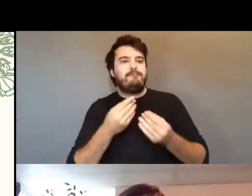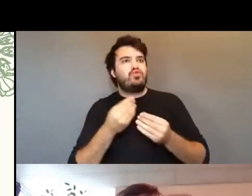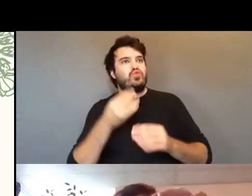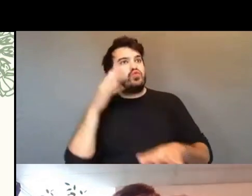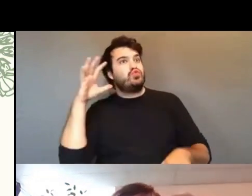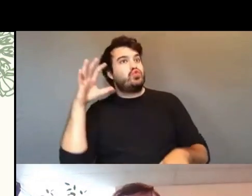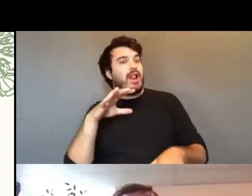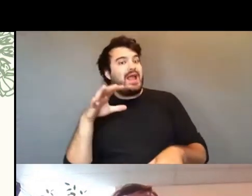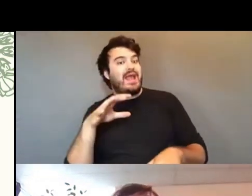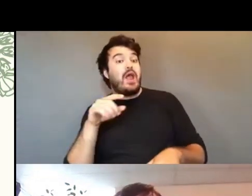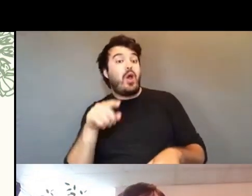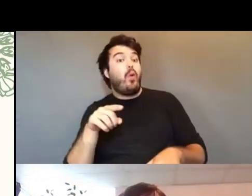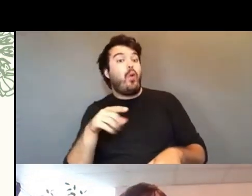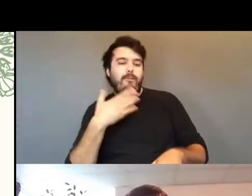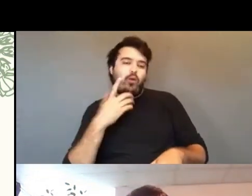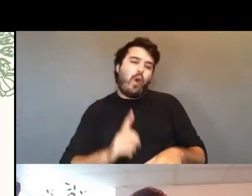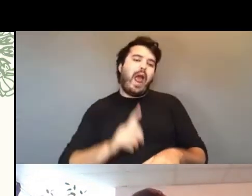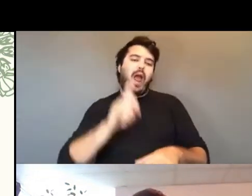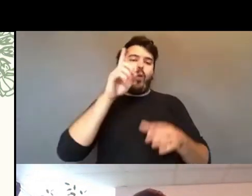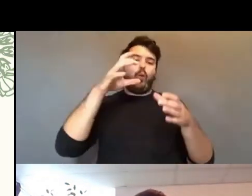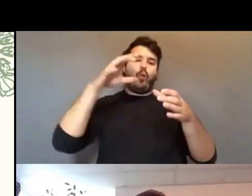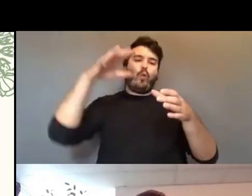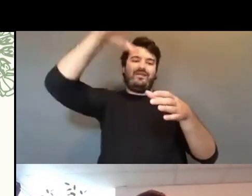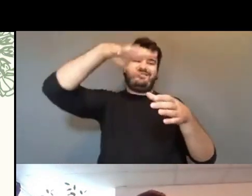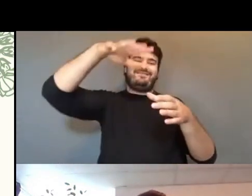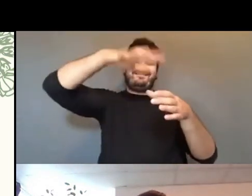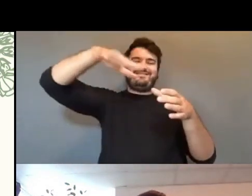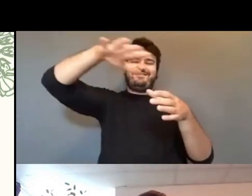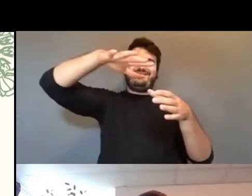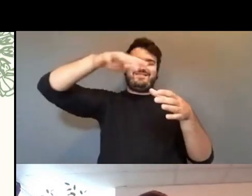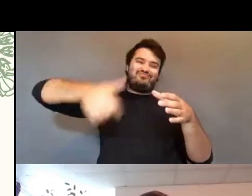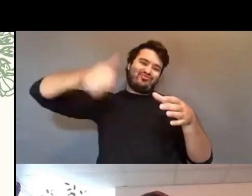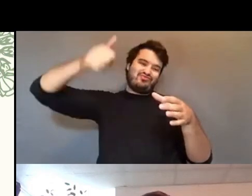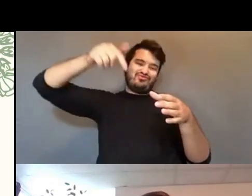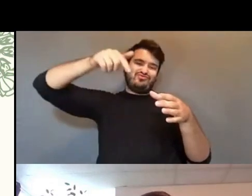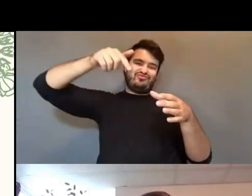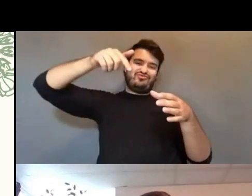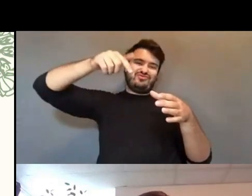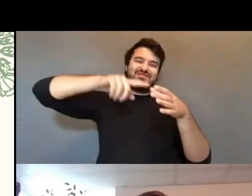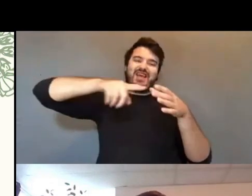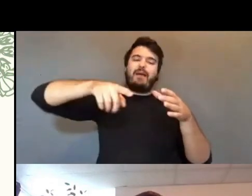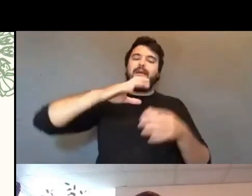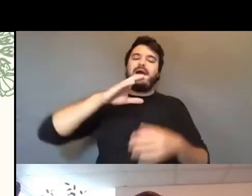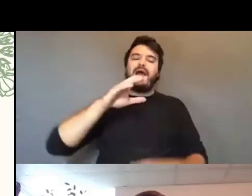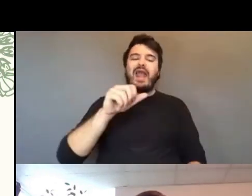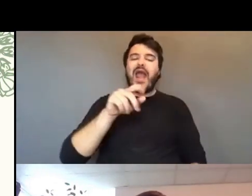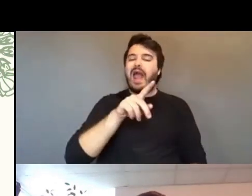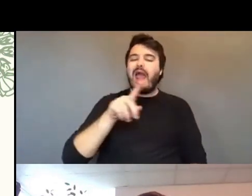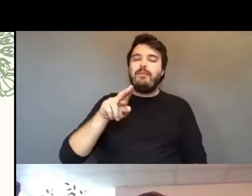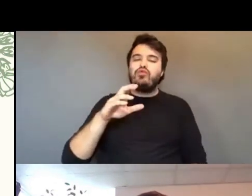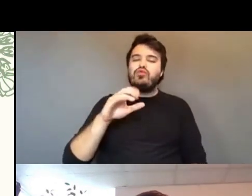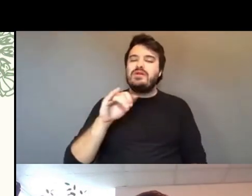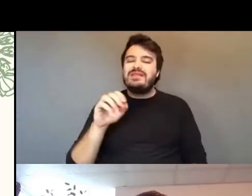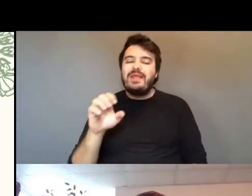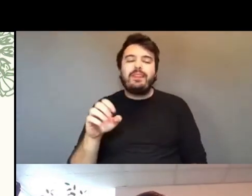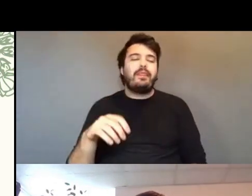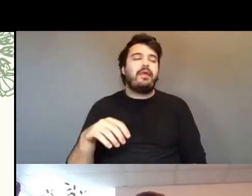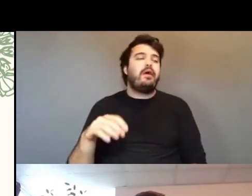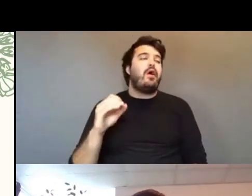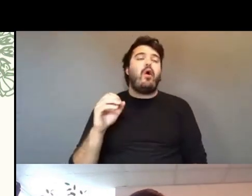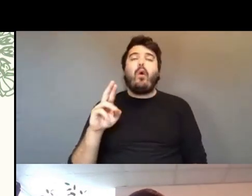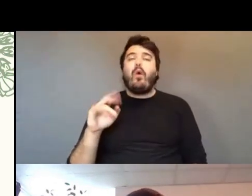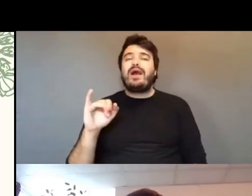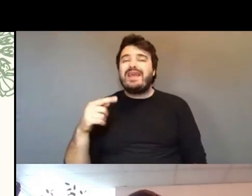bien, c'est ça qu'on va mettre au haut de la spirale. Donc, on va mettre, par exemple, des capucines, de l'origan,